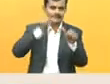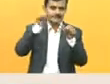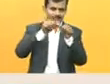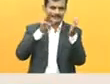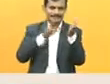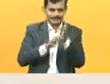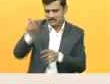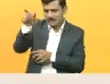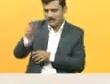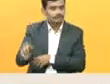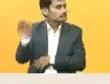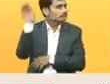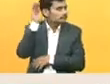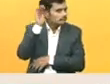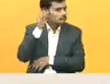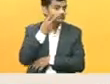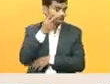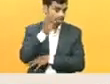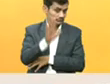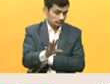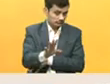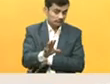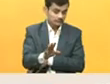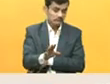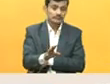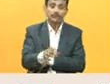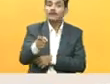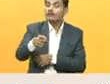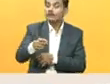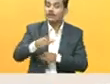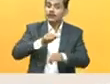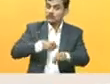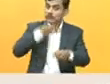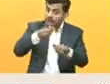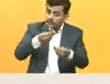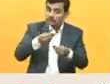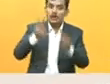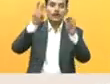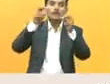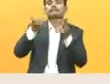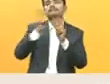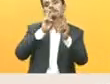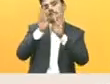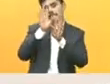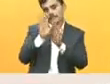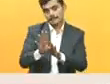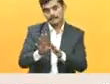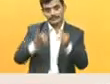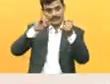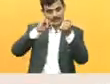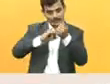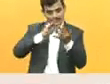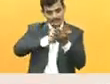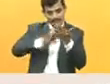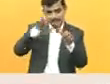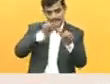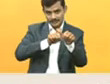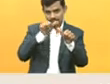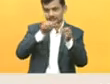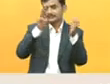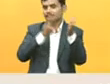आवाज सुनाता हूं। उन्होंने अवसरों की समानता का विषय उठाया। डॉक्टर श्यामा प्रसाद मुखर्जी ने कहा